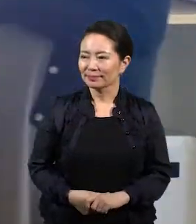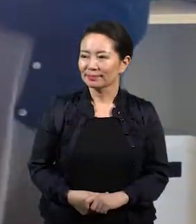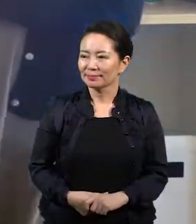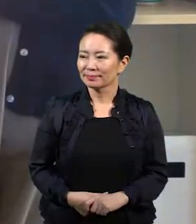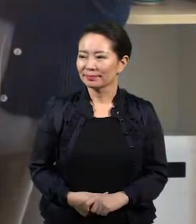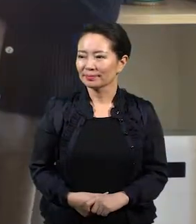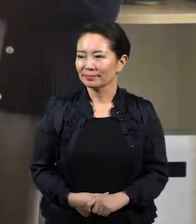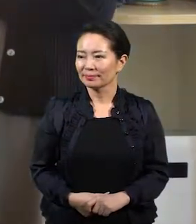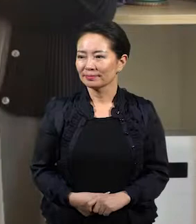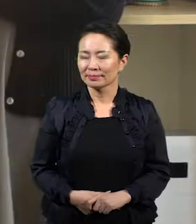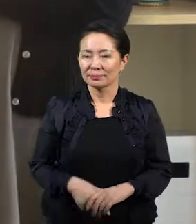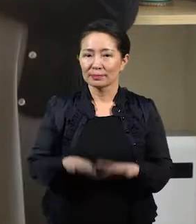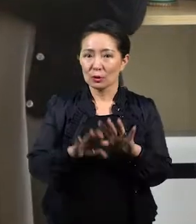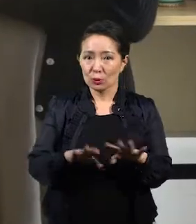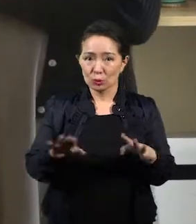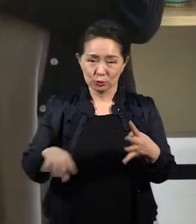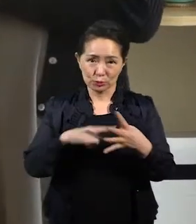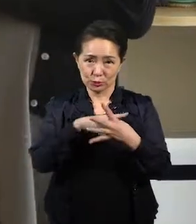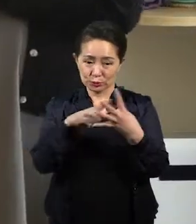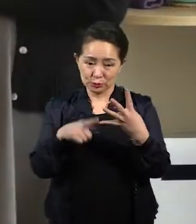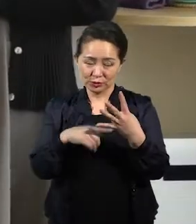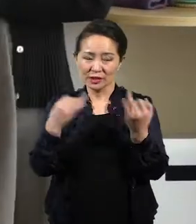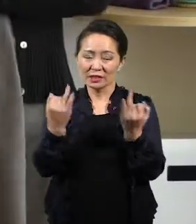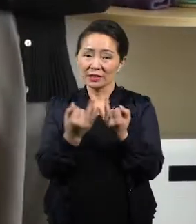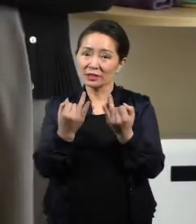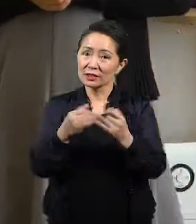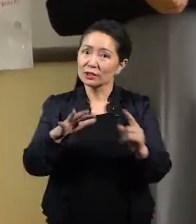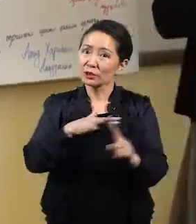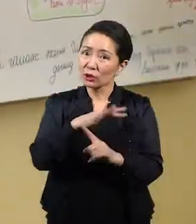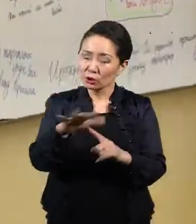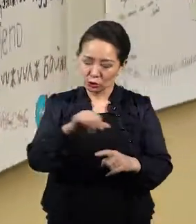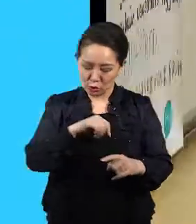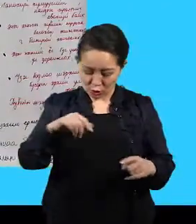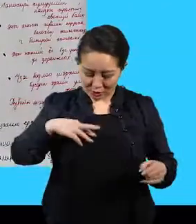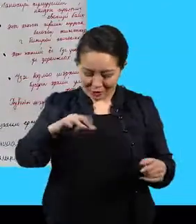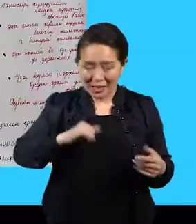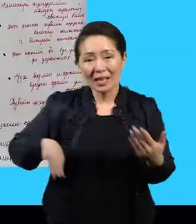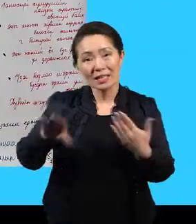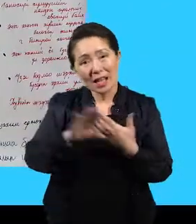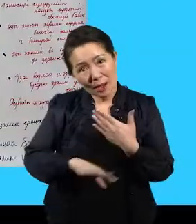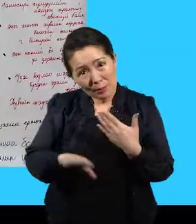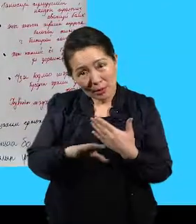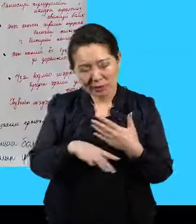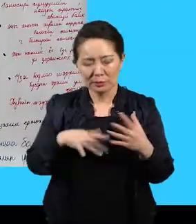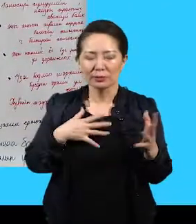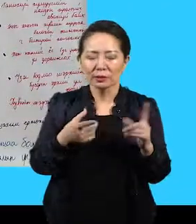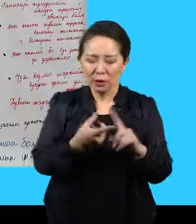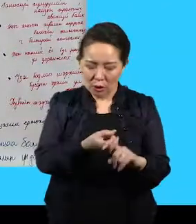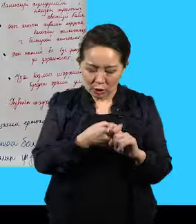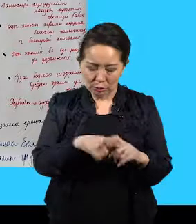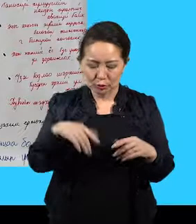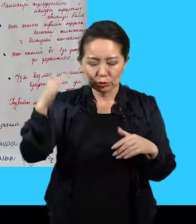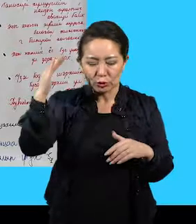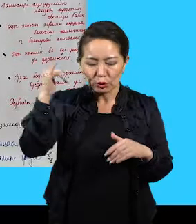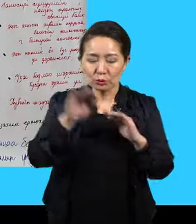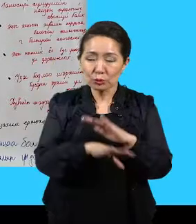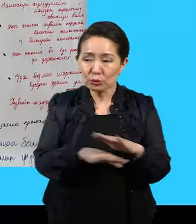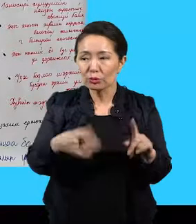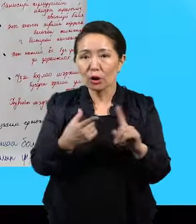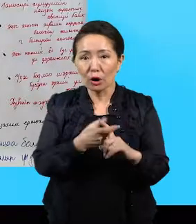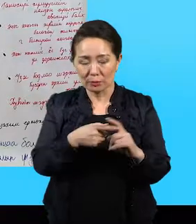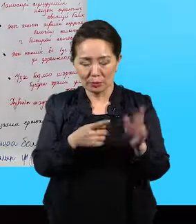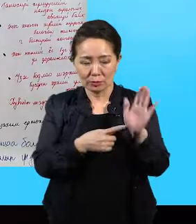За тэгэхээр хүүхдүүдийн захим орчинд бид нар өөрсдийгөө яаж хамгаалах вэ гэд бидэртэй холбоотой дамаа өсвөр үеийн хүүхдүүдтэй